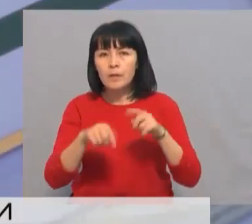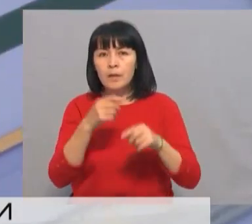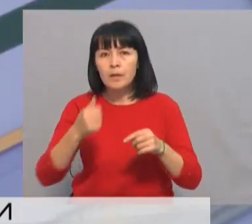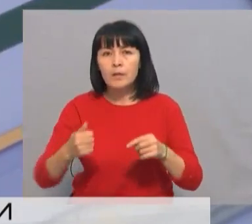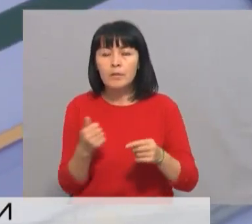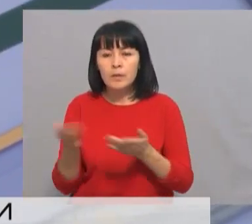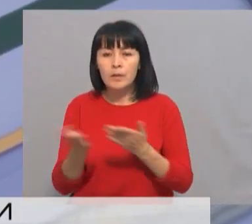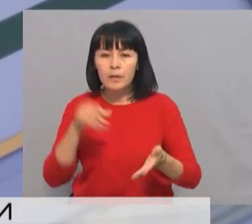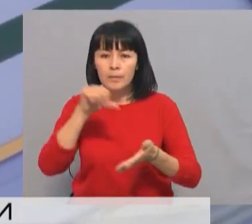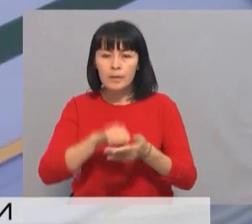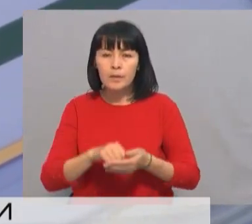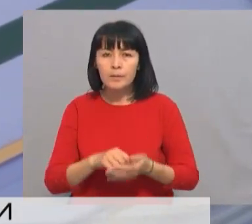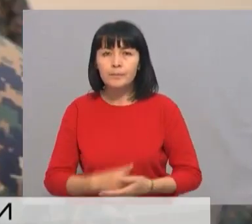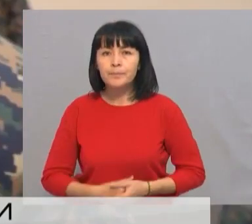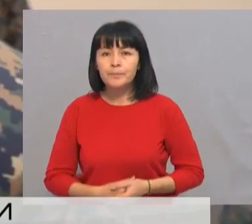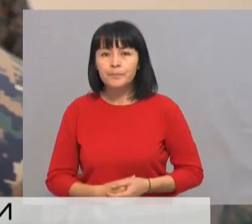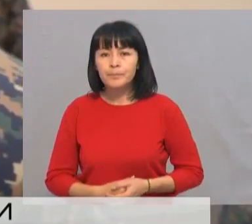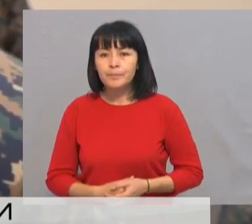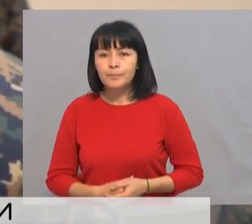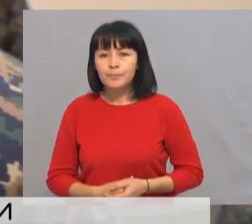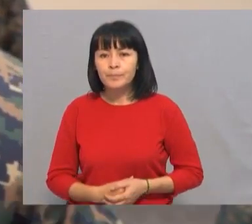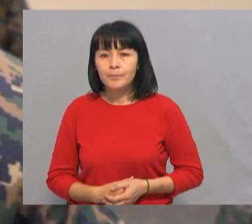близкие солдат.